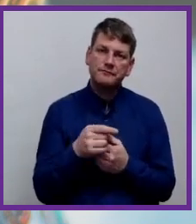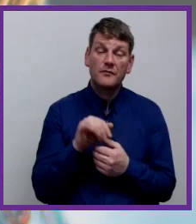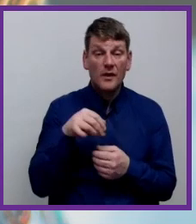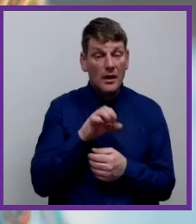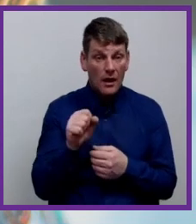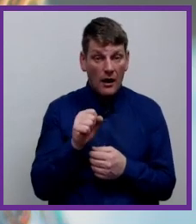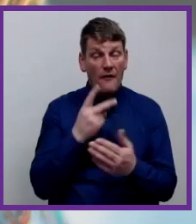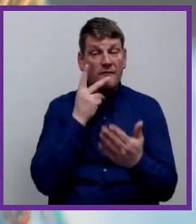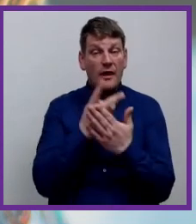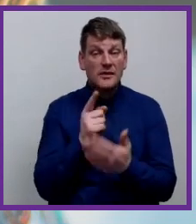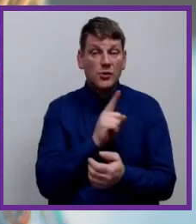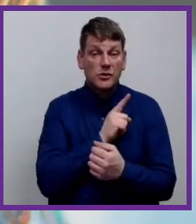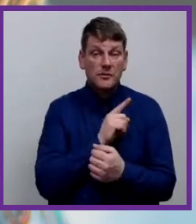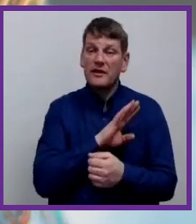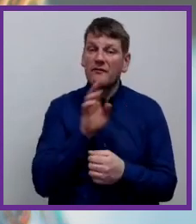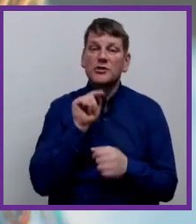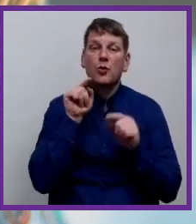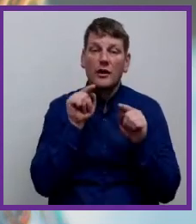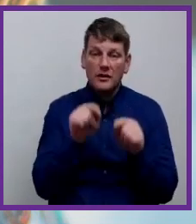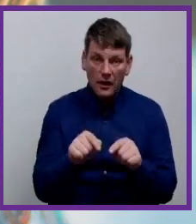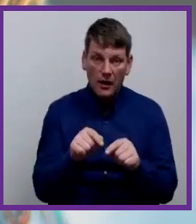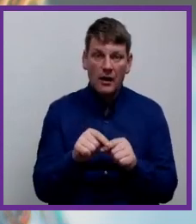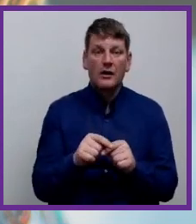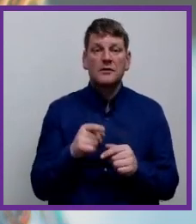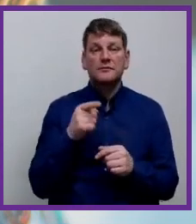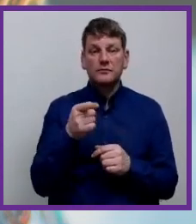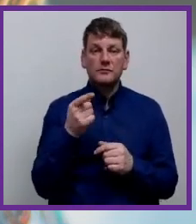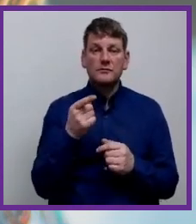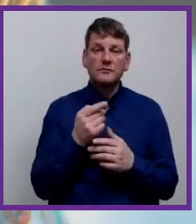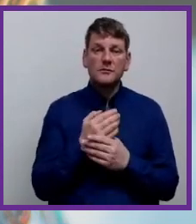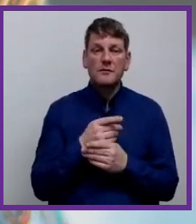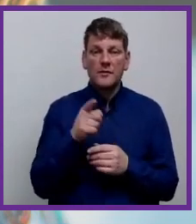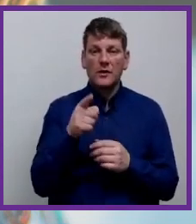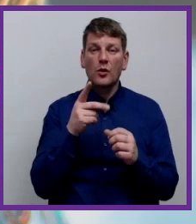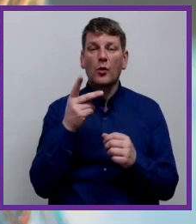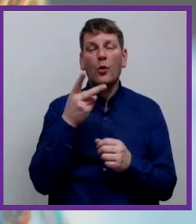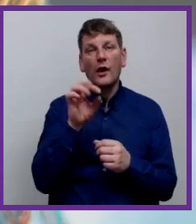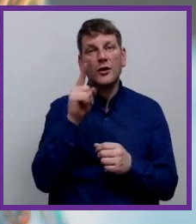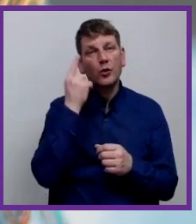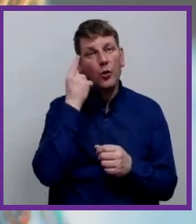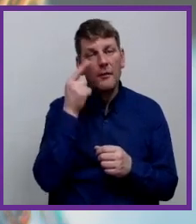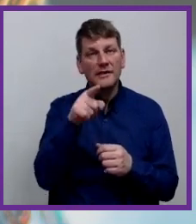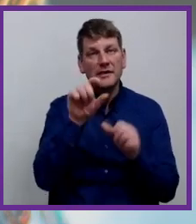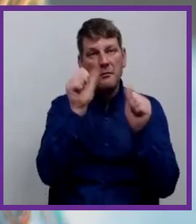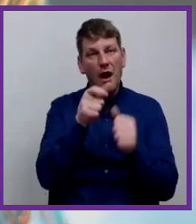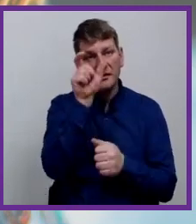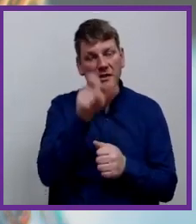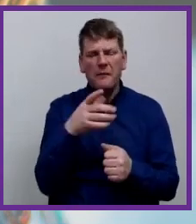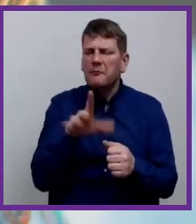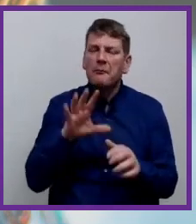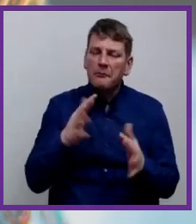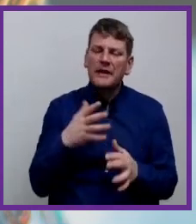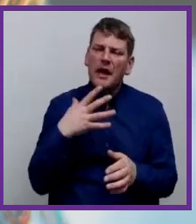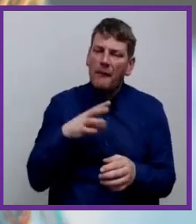Tad vērst uzmanību, tad nevis no tā, iespējams, arī ko ir domājis šis te mākslinieks, bet tieši kāpēc manī reizās tik